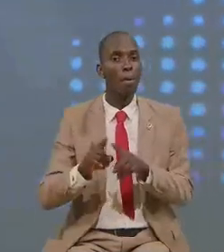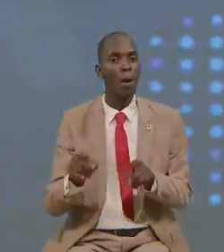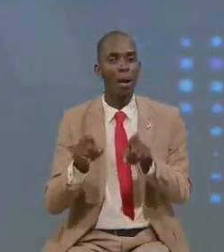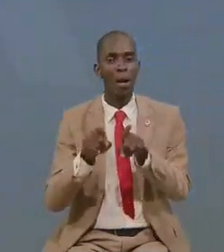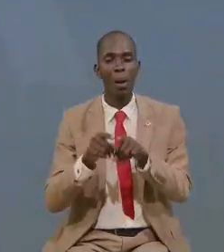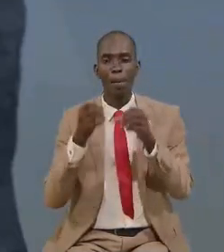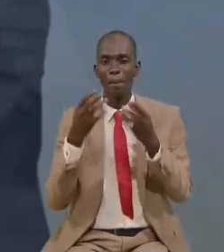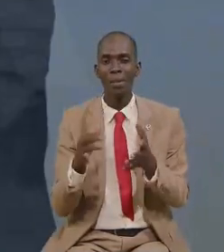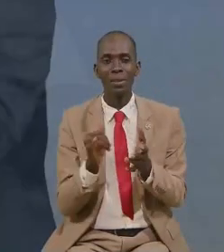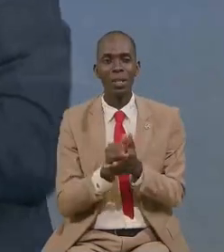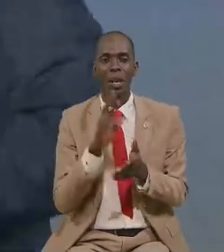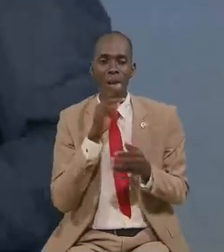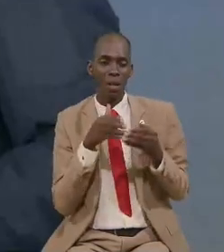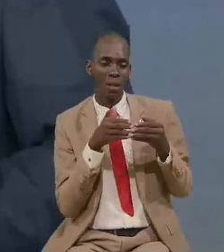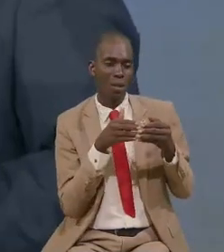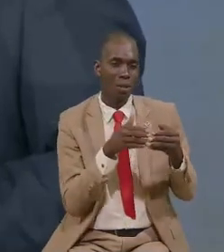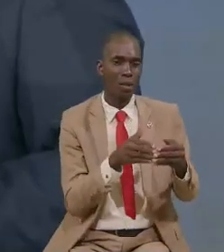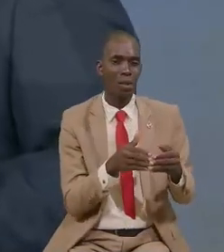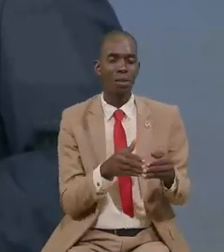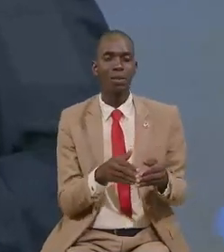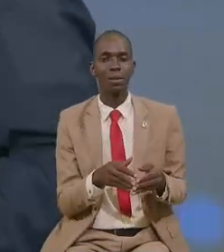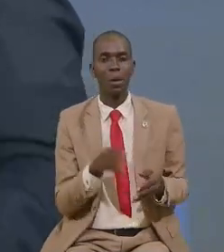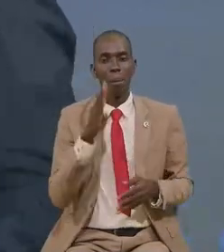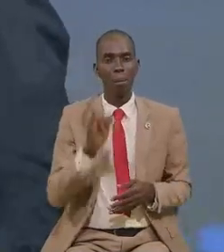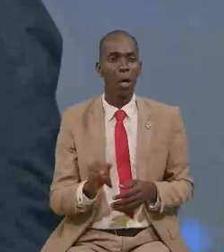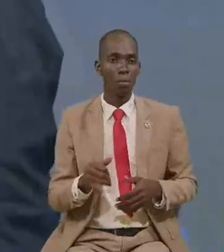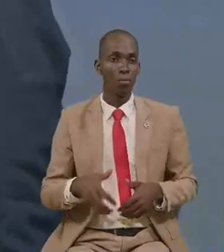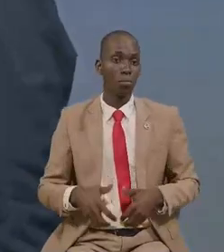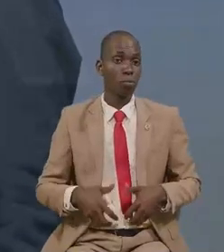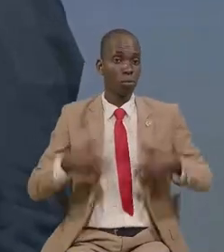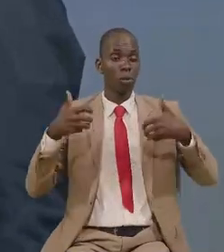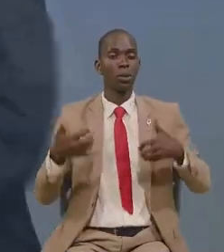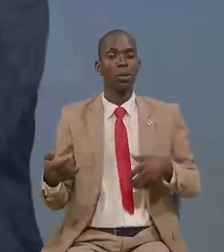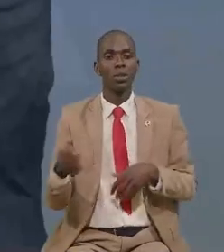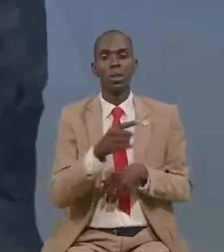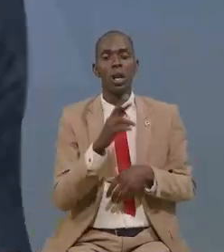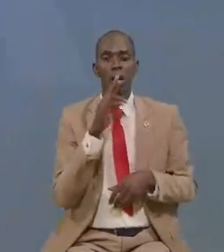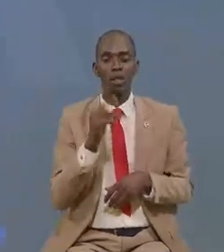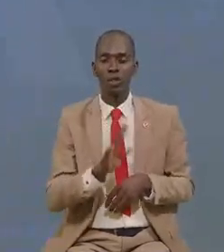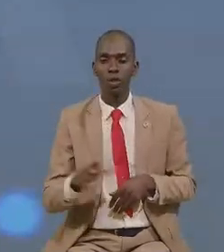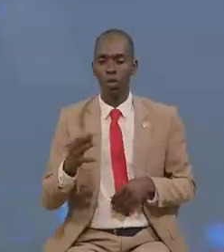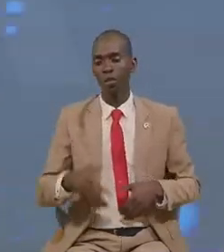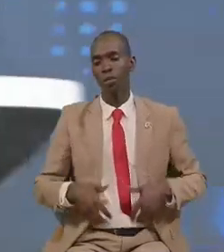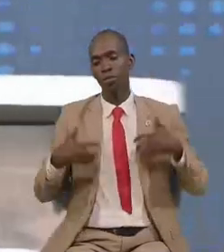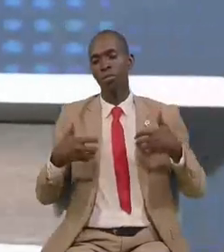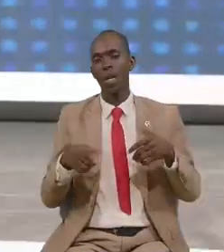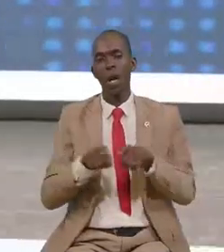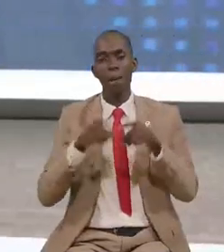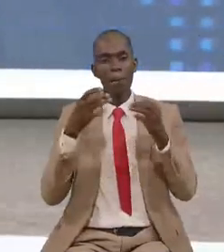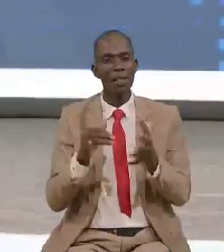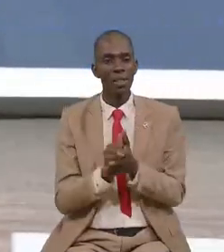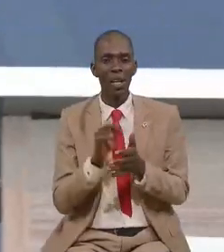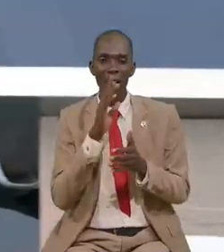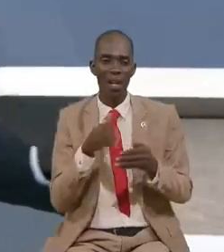Mais ceux qui sont conduits, guidés par la colère, ils sont des fils de la colère. Tous ceux qui sont conduits,